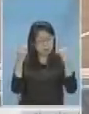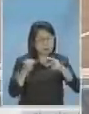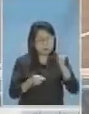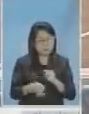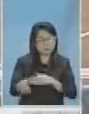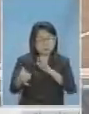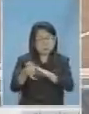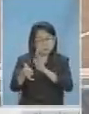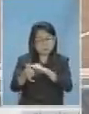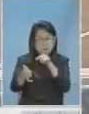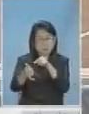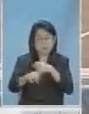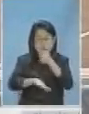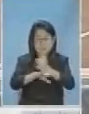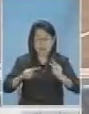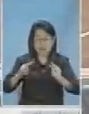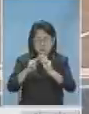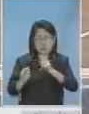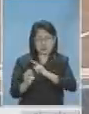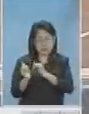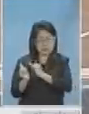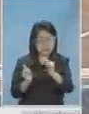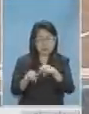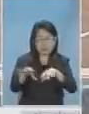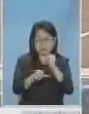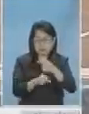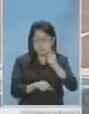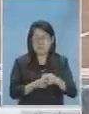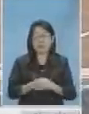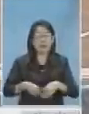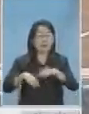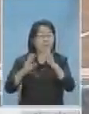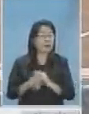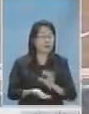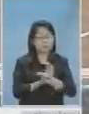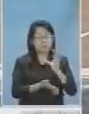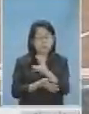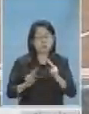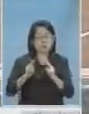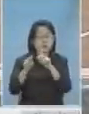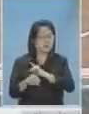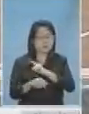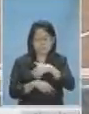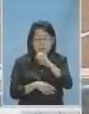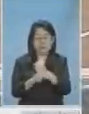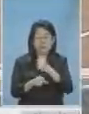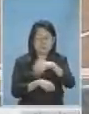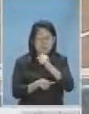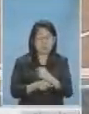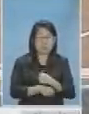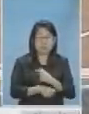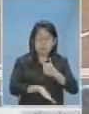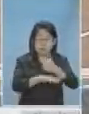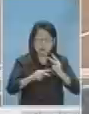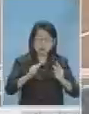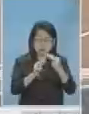านนะครับว่าให้ลงไปดูงานจริงๆในกระทรวงไม่ใช่ปล่อยให้กระทรวงทำไปแล้วตัวเองก็ดูเฉพาะงานที่สนใจงานที่อยากจะ